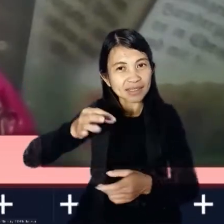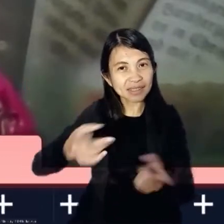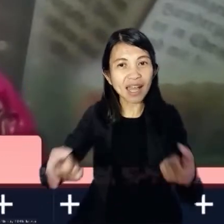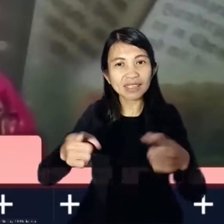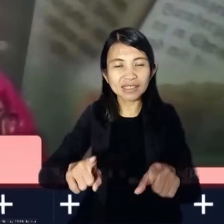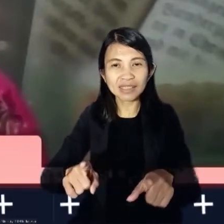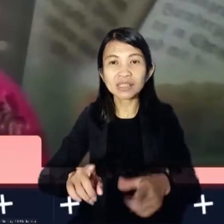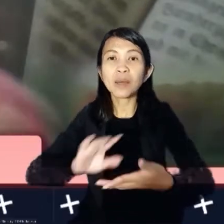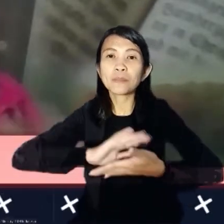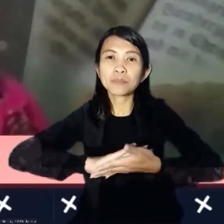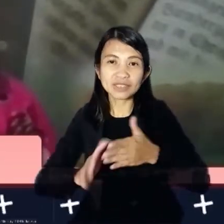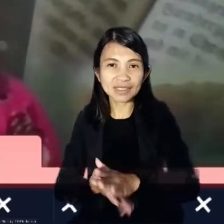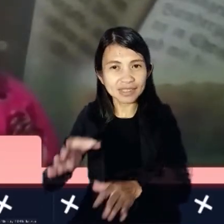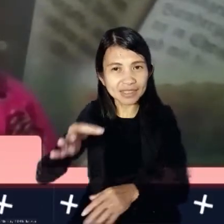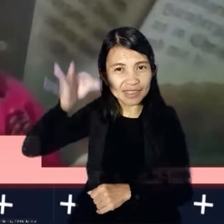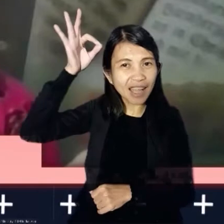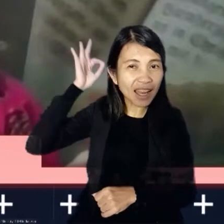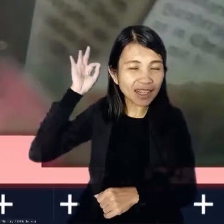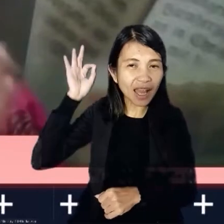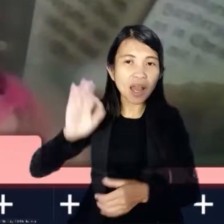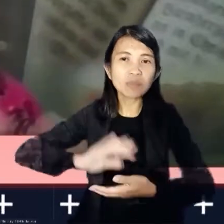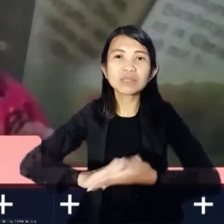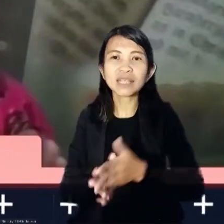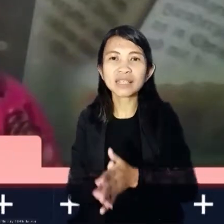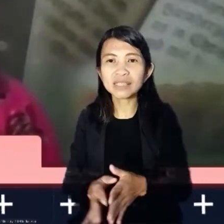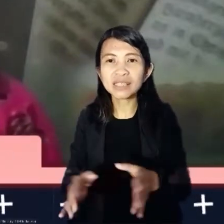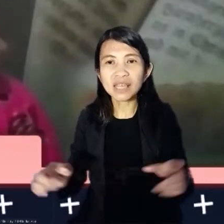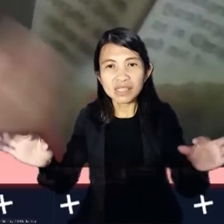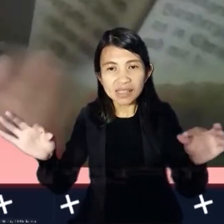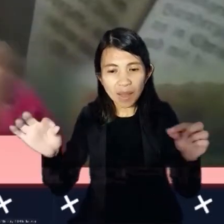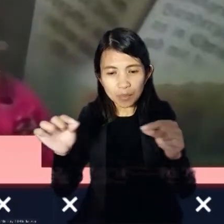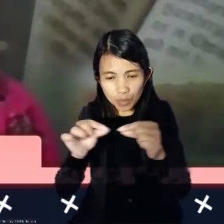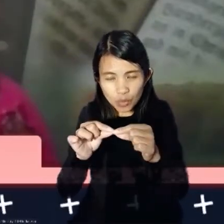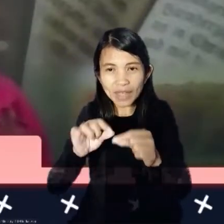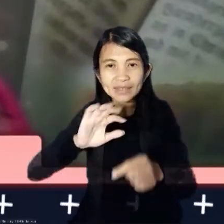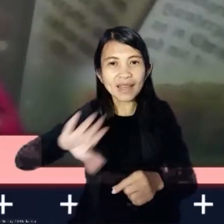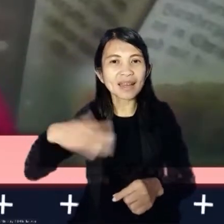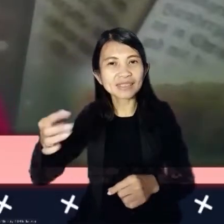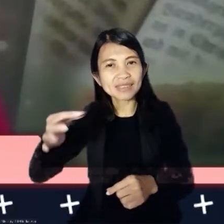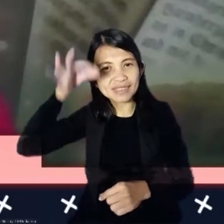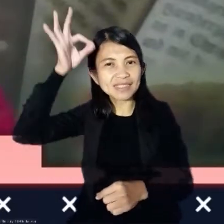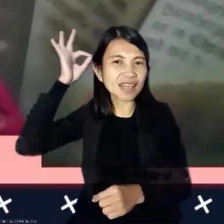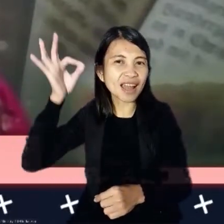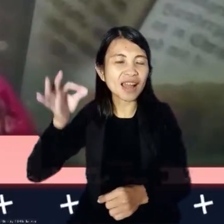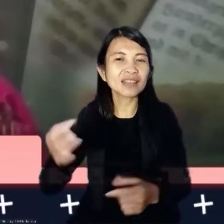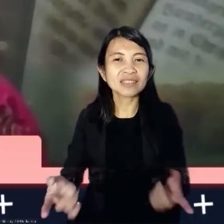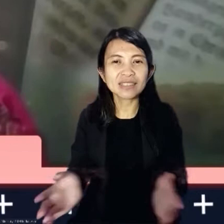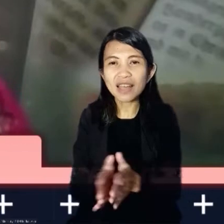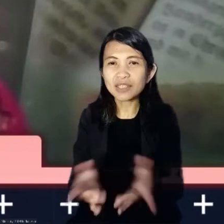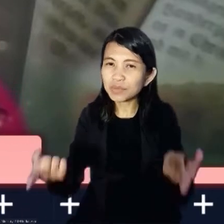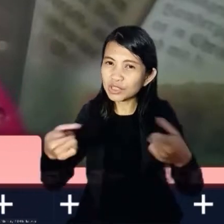dari sejarah-sejarah yang sudah terjadi atau peristiwa-peristiwa yang sudah terjadi